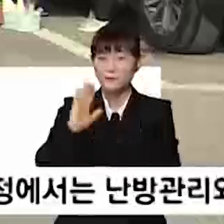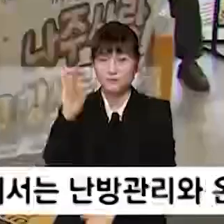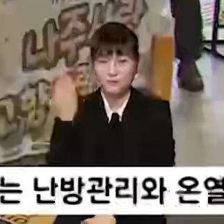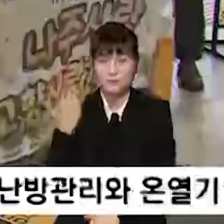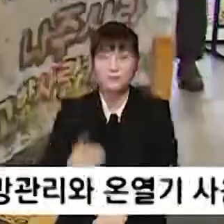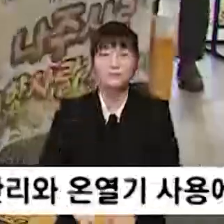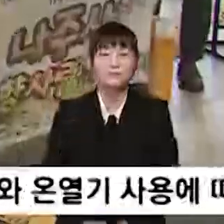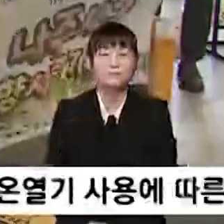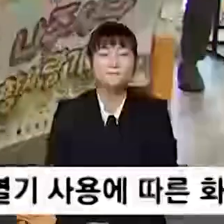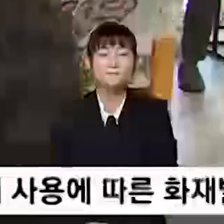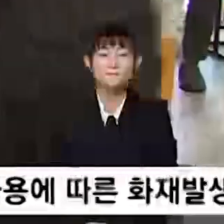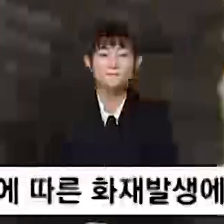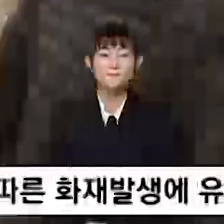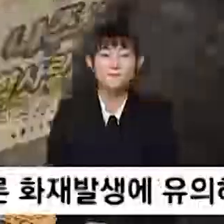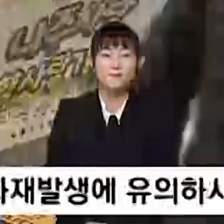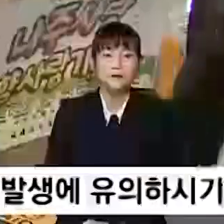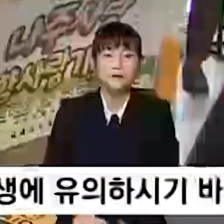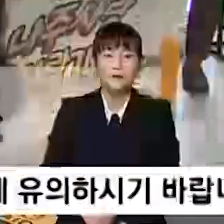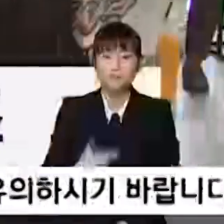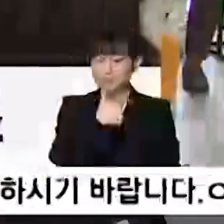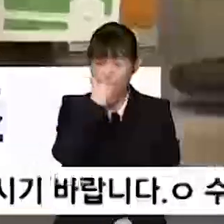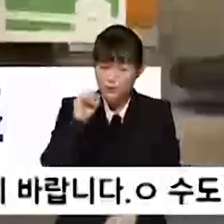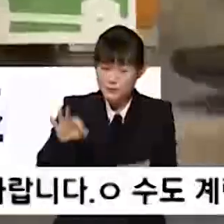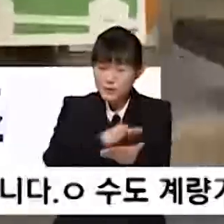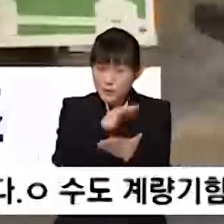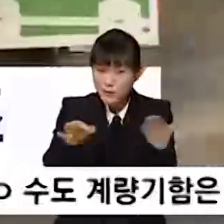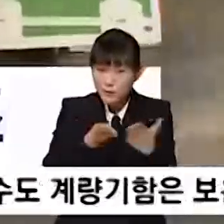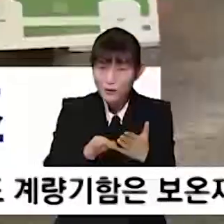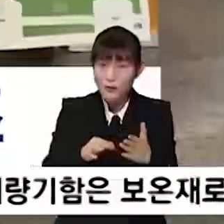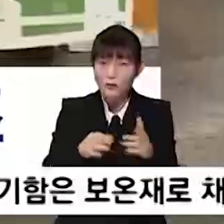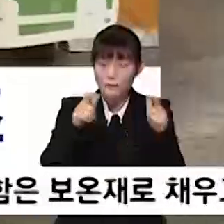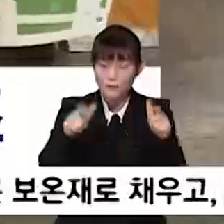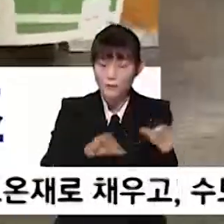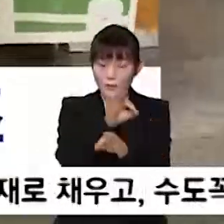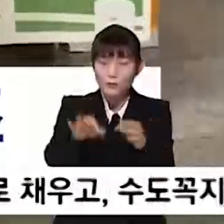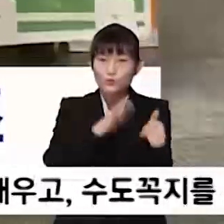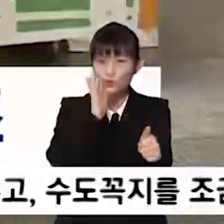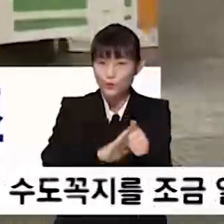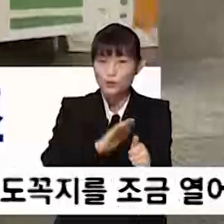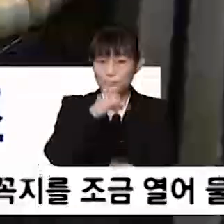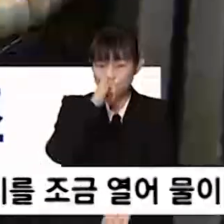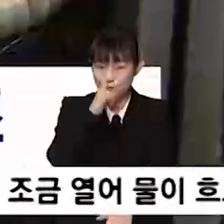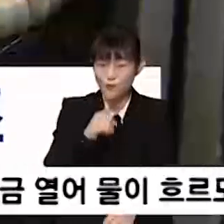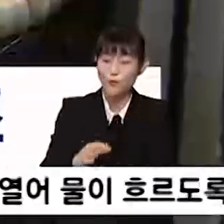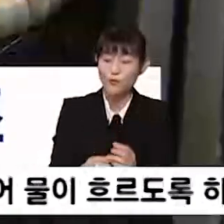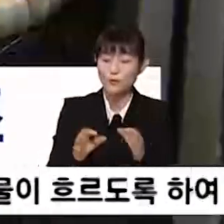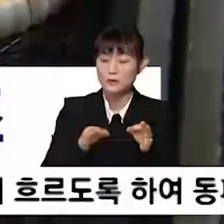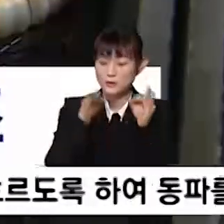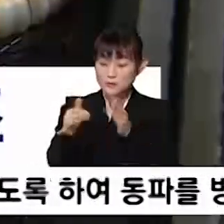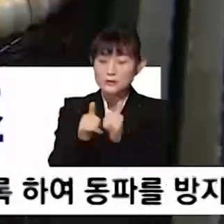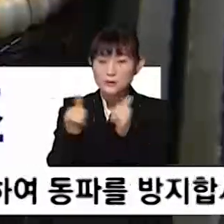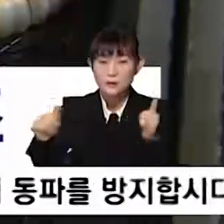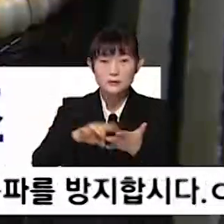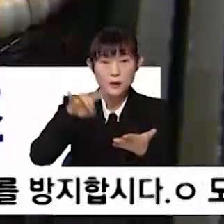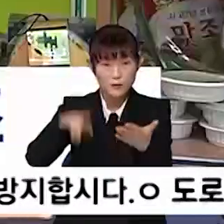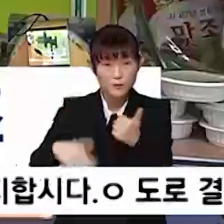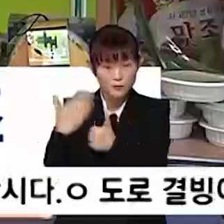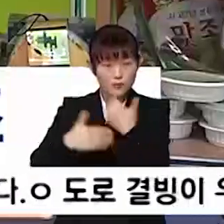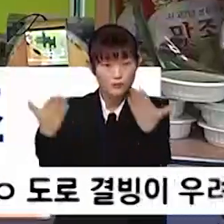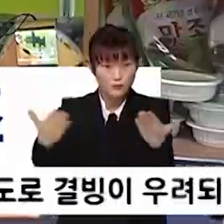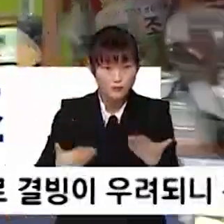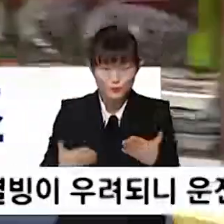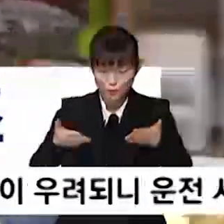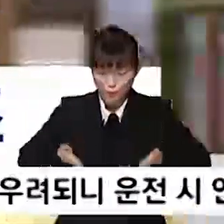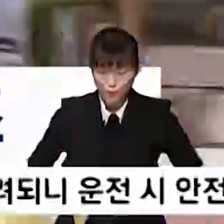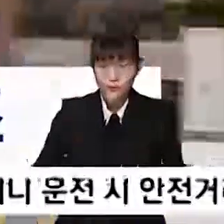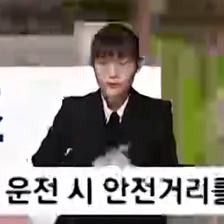있습니다. 열악한 지역 재정에 도움을 주고 기부자에게는 연말정산 혜택을 주는 고향사랑 기부금.